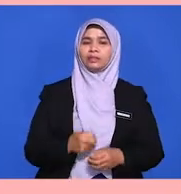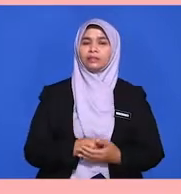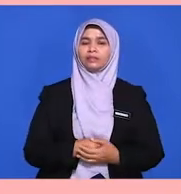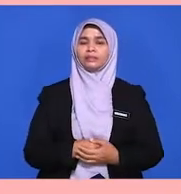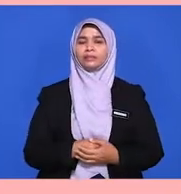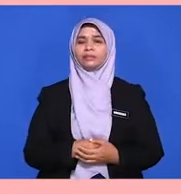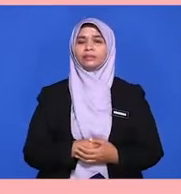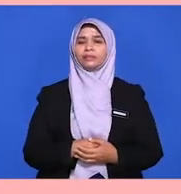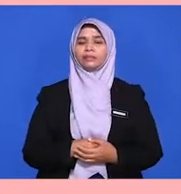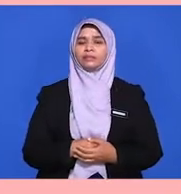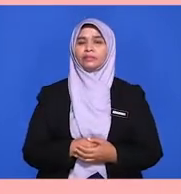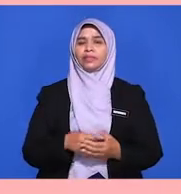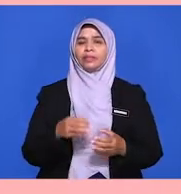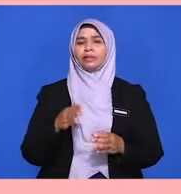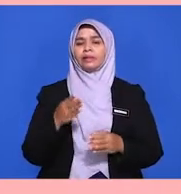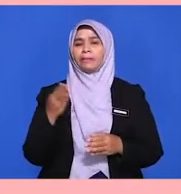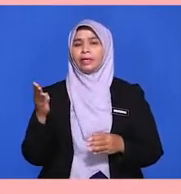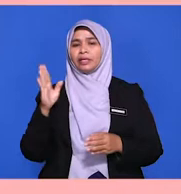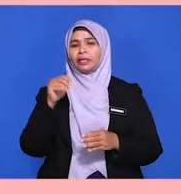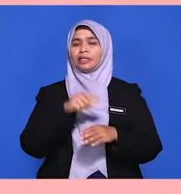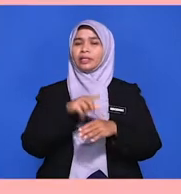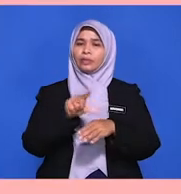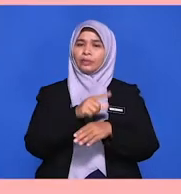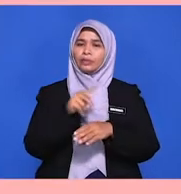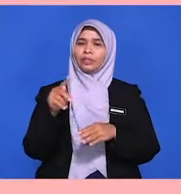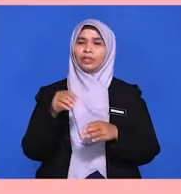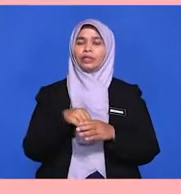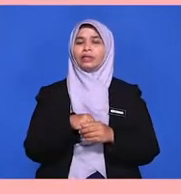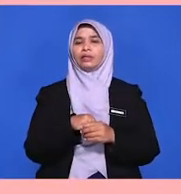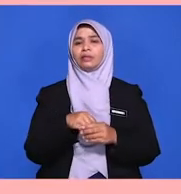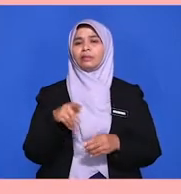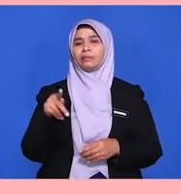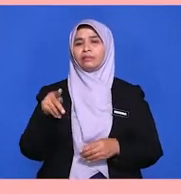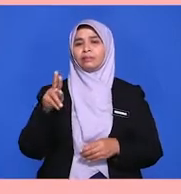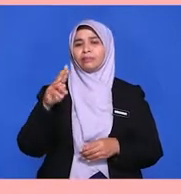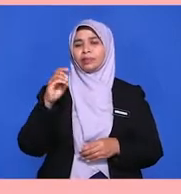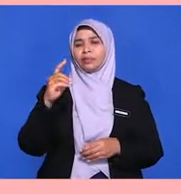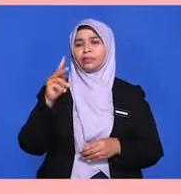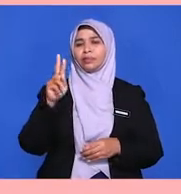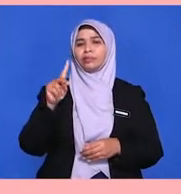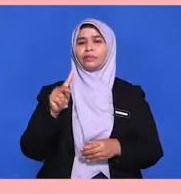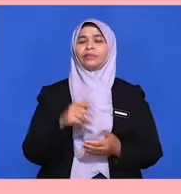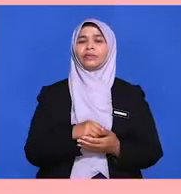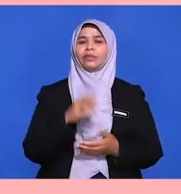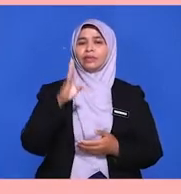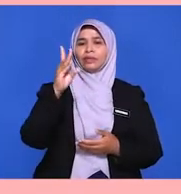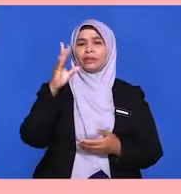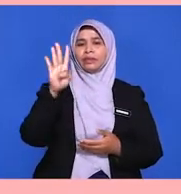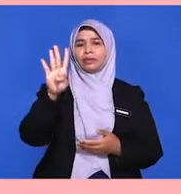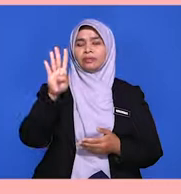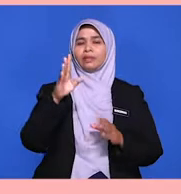digunakan dalam penghasilan produk. Tujuan yang keempat,